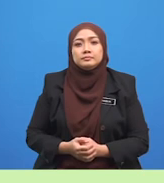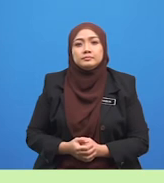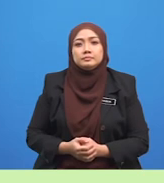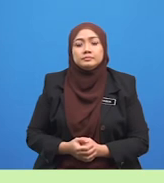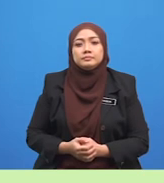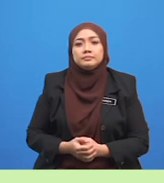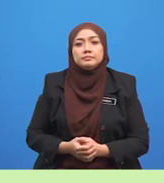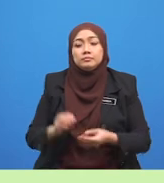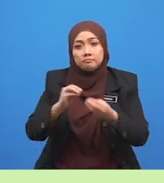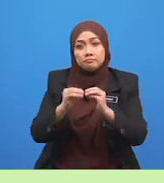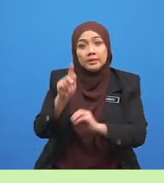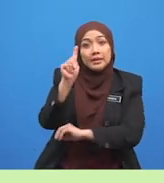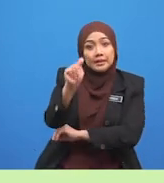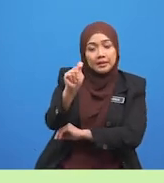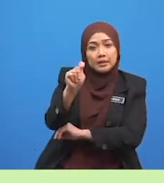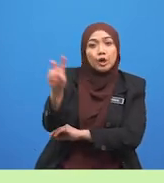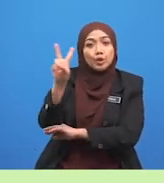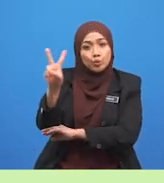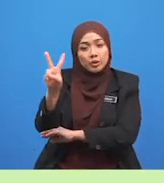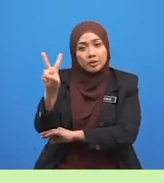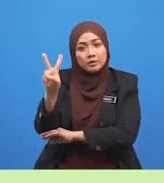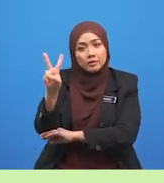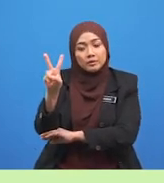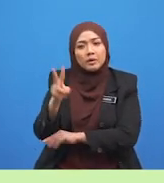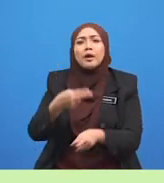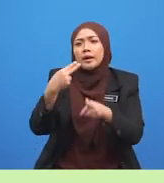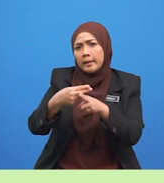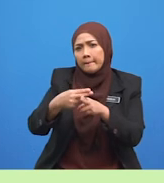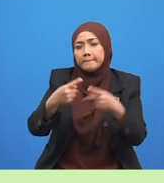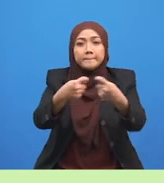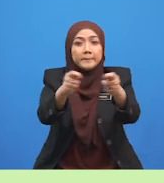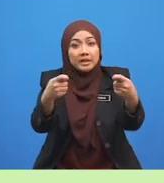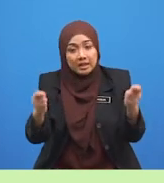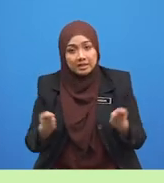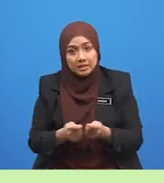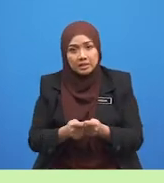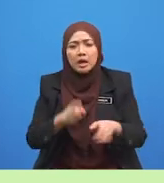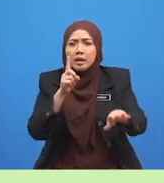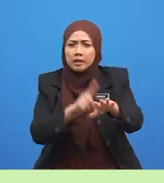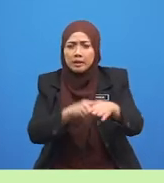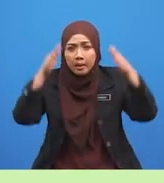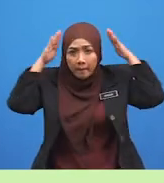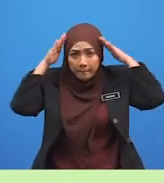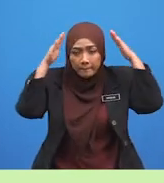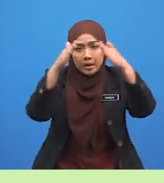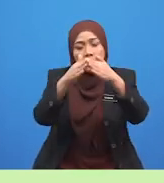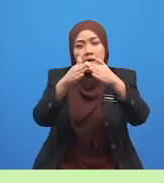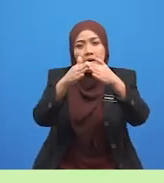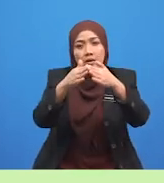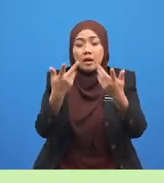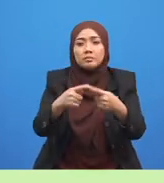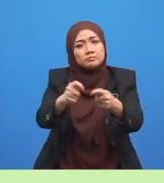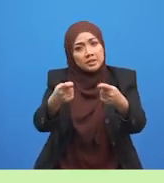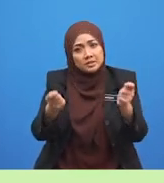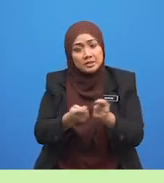berikutnya. Tasik yang bertanda T2 terdapat di negeri Pahang. Merupakan